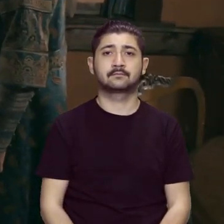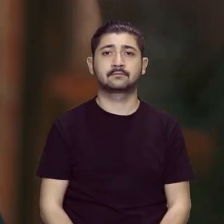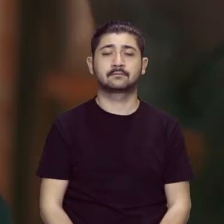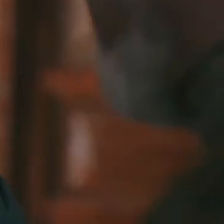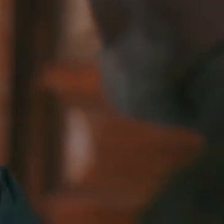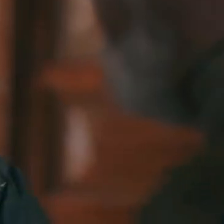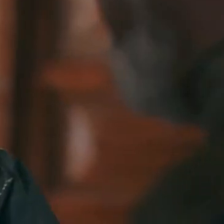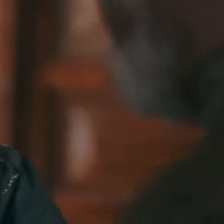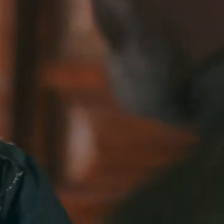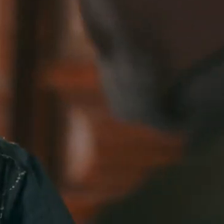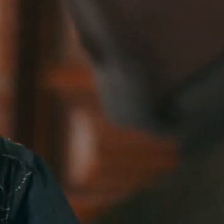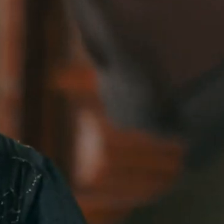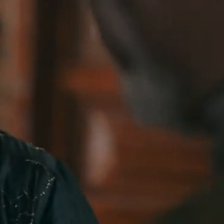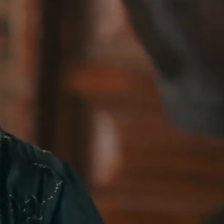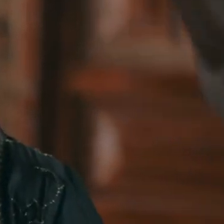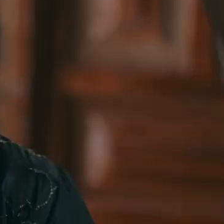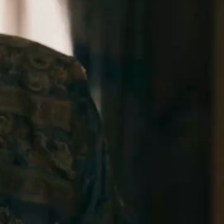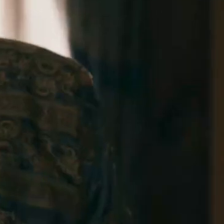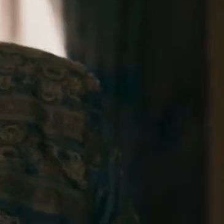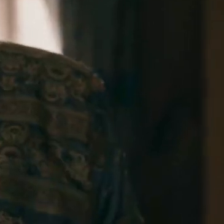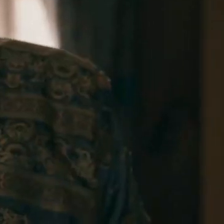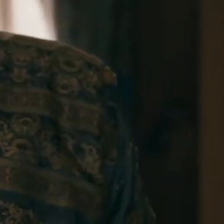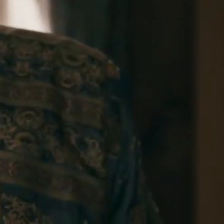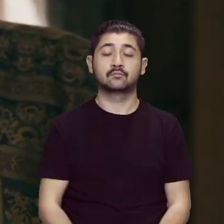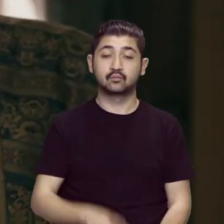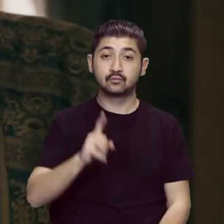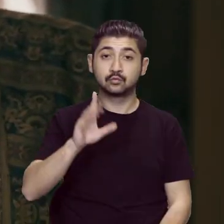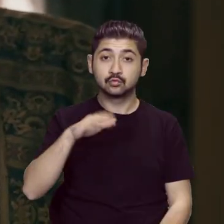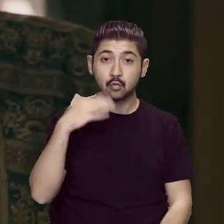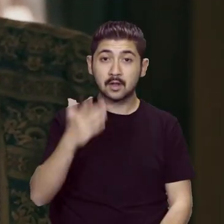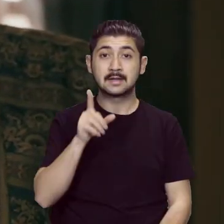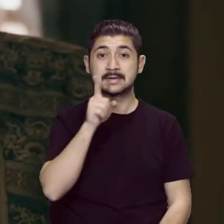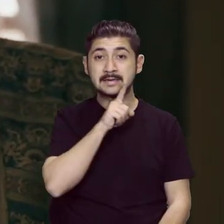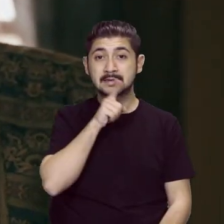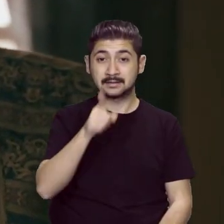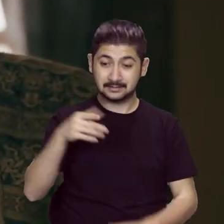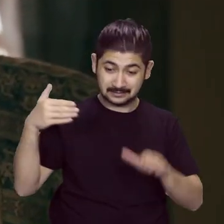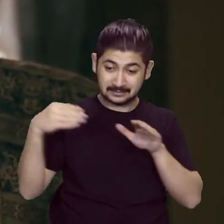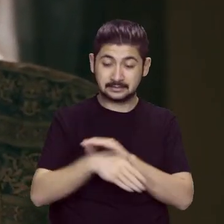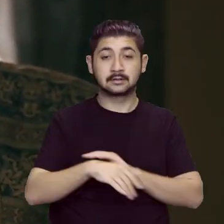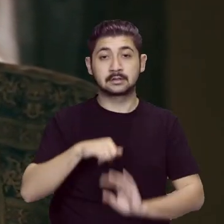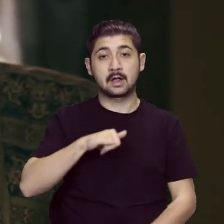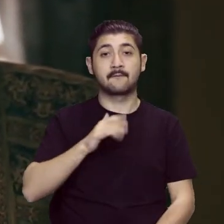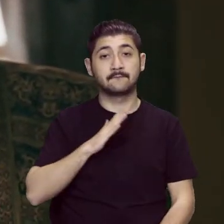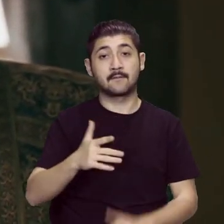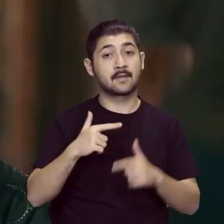Neccar'ın işaretiyle adam salondan çıktı. Artık İngilizlerin şehre girmesi an meselesi